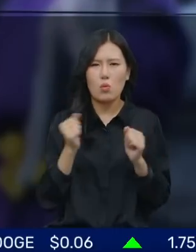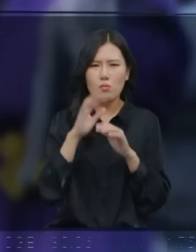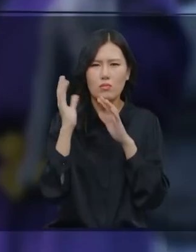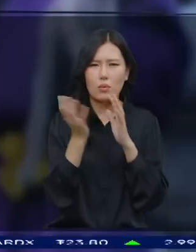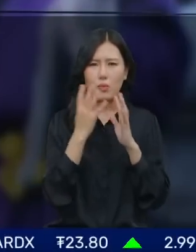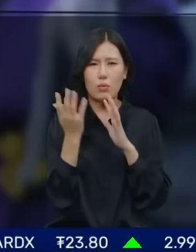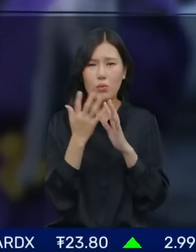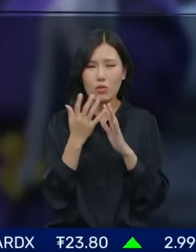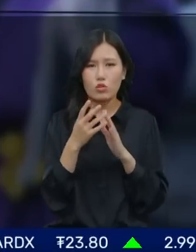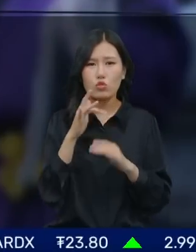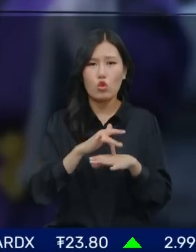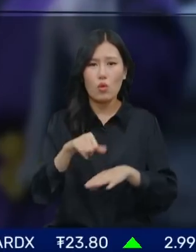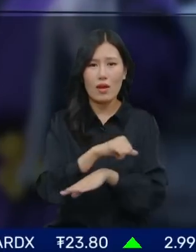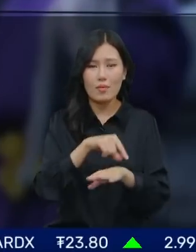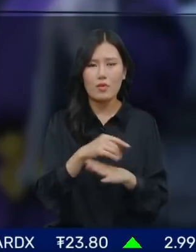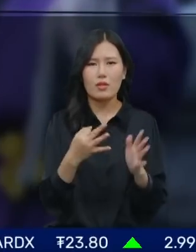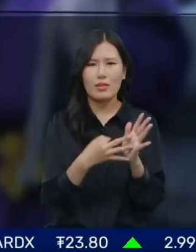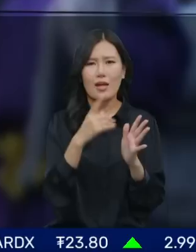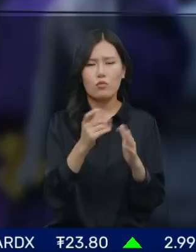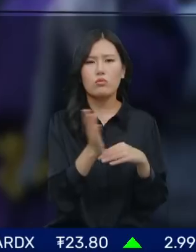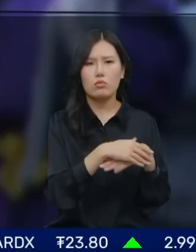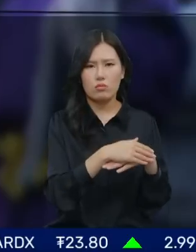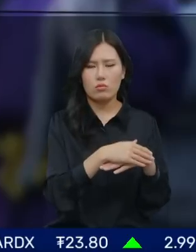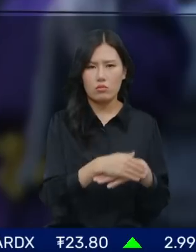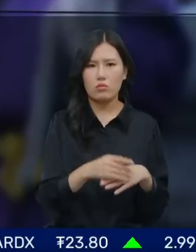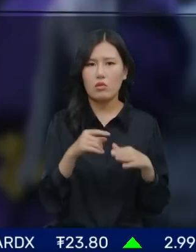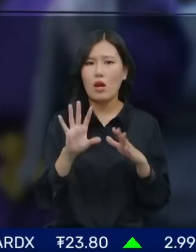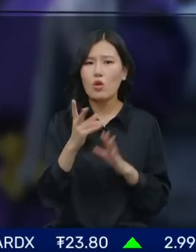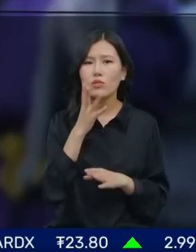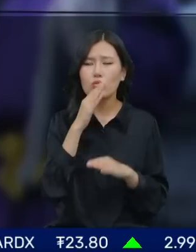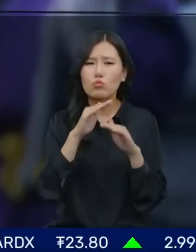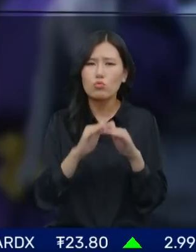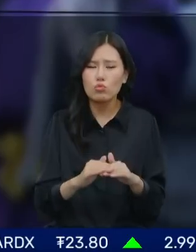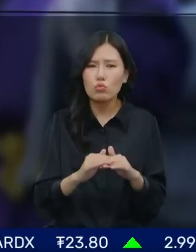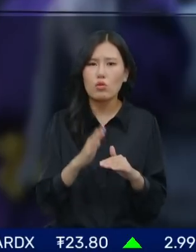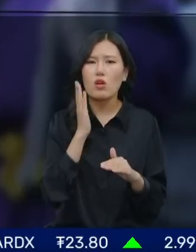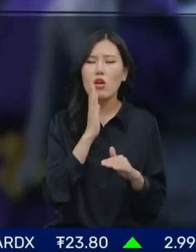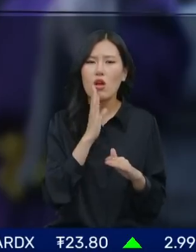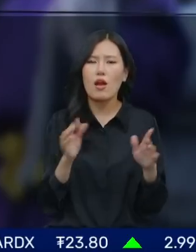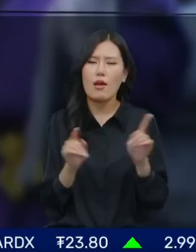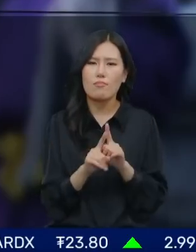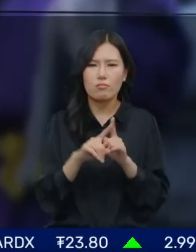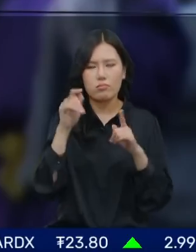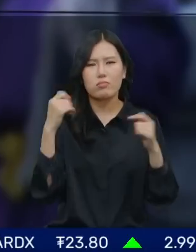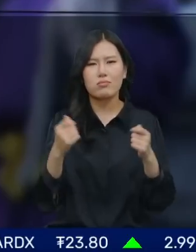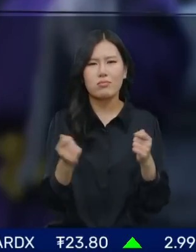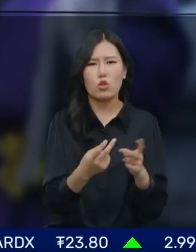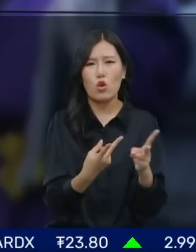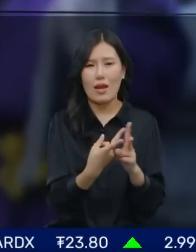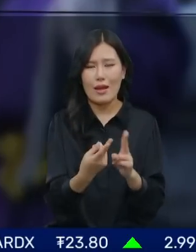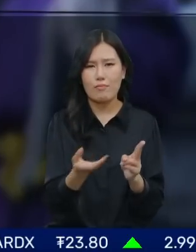хүний амнасыг авч одсон. Тэдний дунд 12 хнастай жаал хүү ээжийнхээ хамт малдаа явж байгаад хоёул